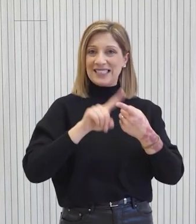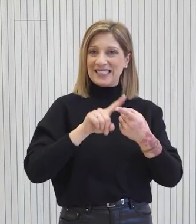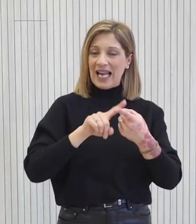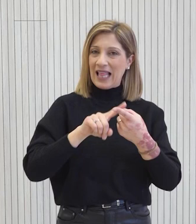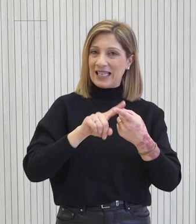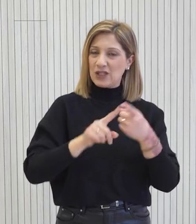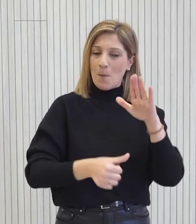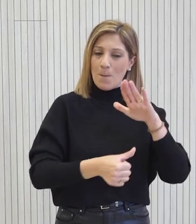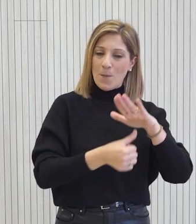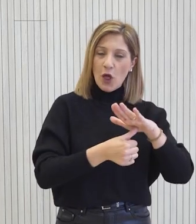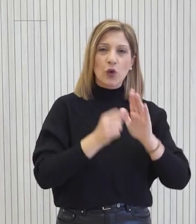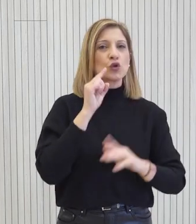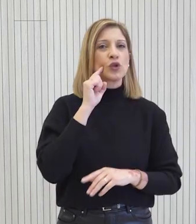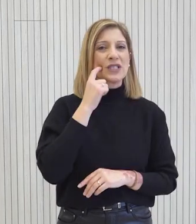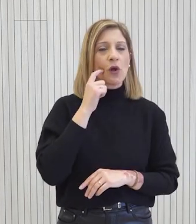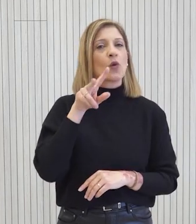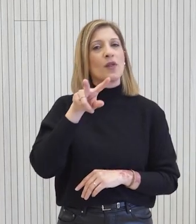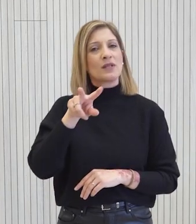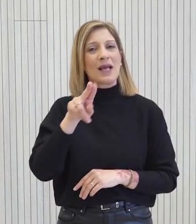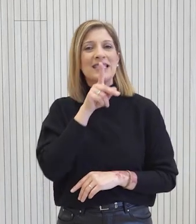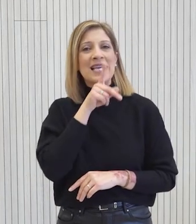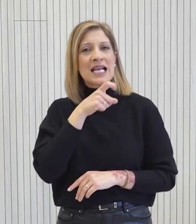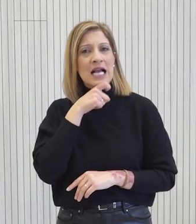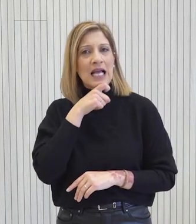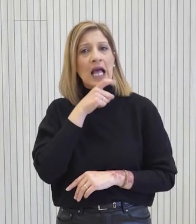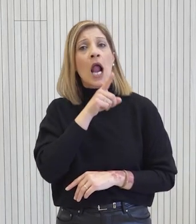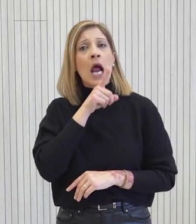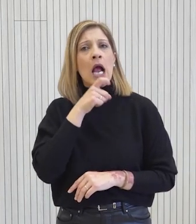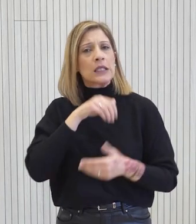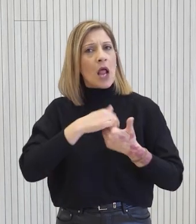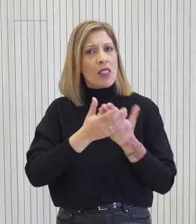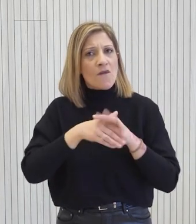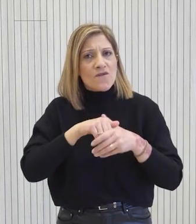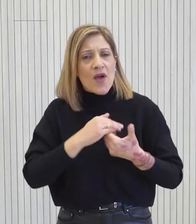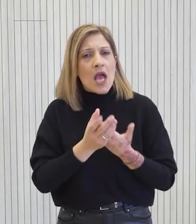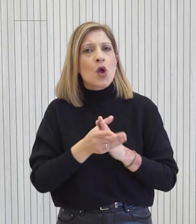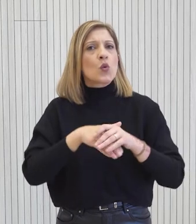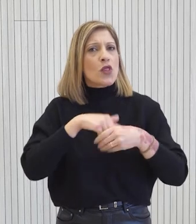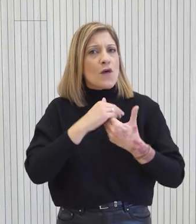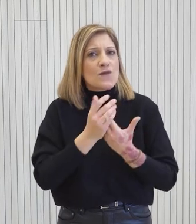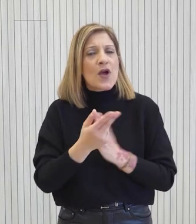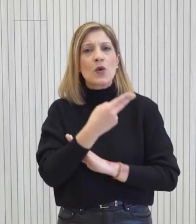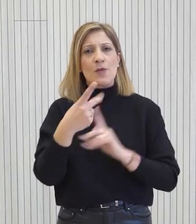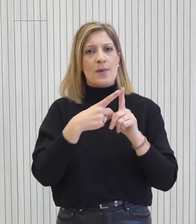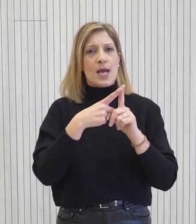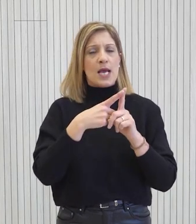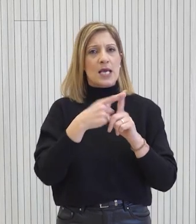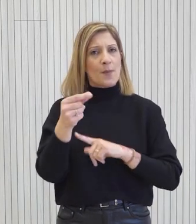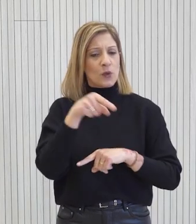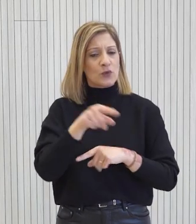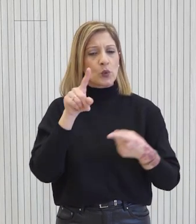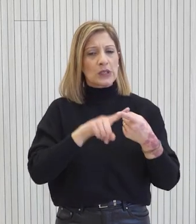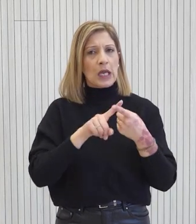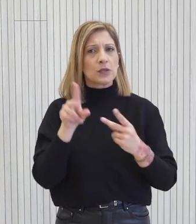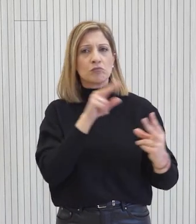που πραγματοποίησε ο πρόεδρος της Δημοκρατίας, υπήρξε μεγάλο ενδιαφέρον για την υλοποίηση και σε αυτή τη συνάντηση του πρόεδρου της Δημοκρατίας για την